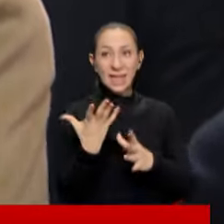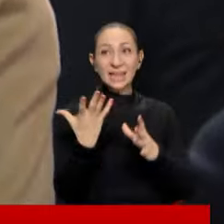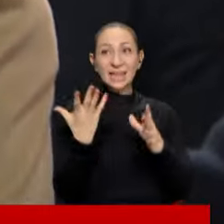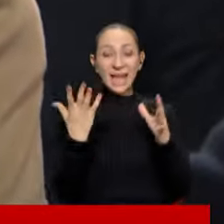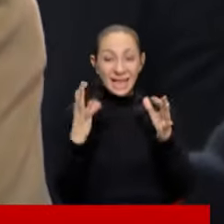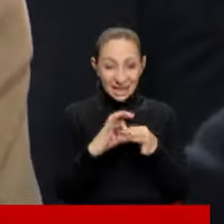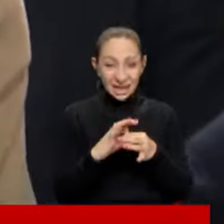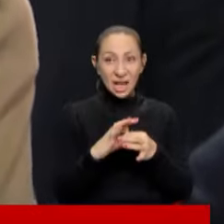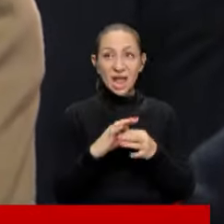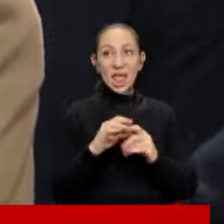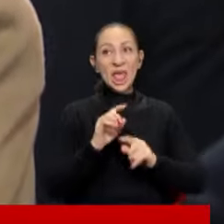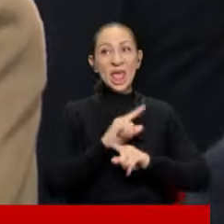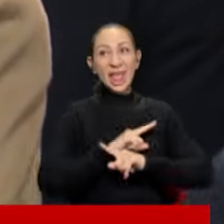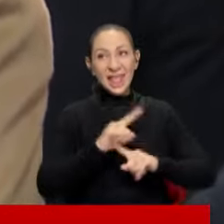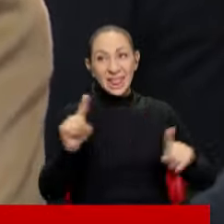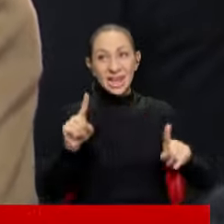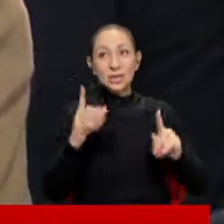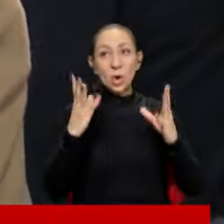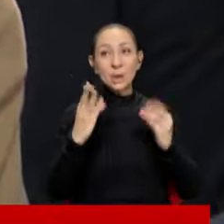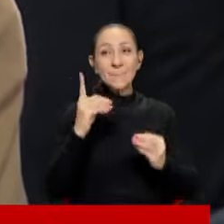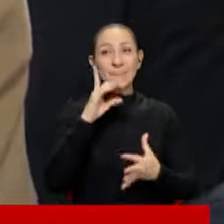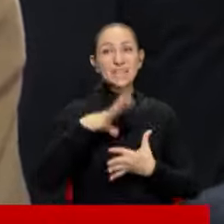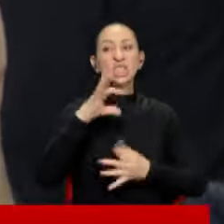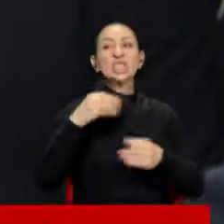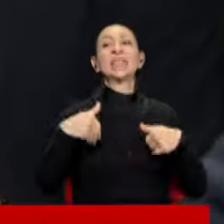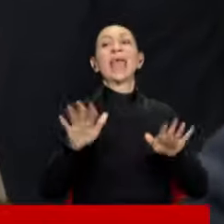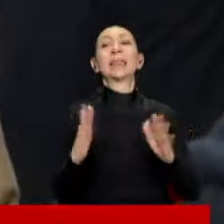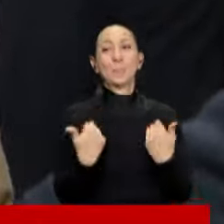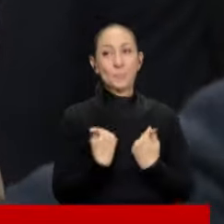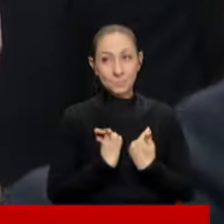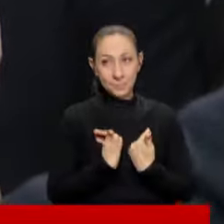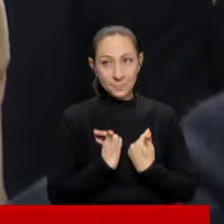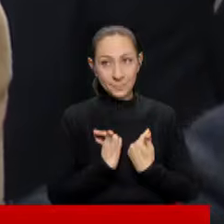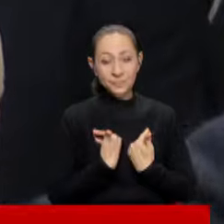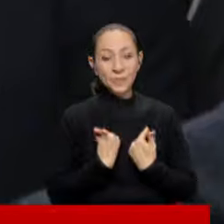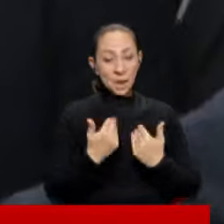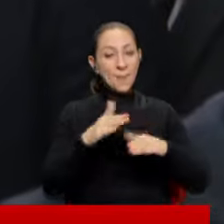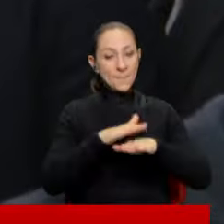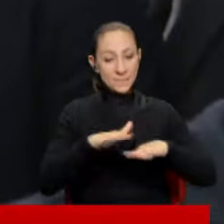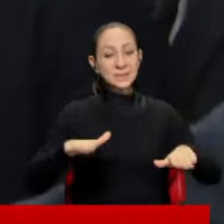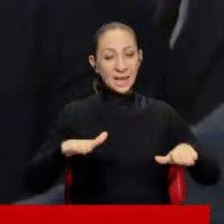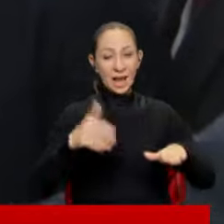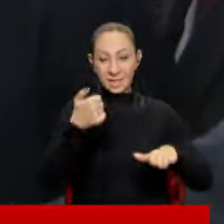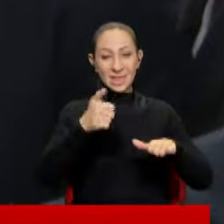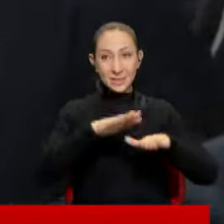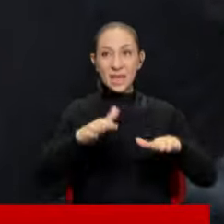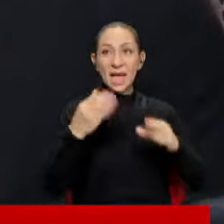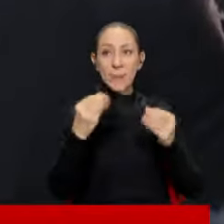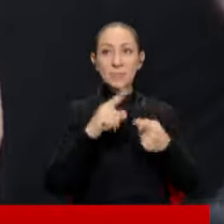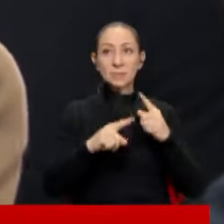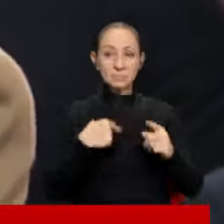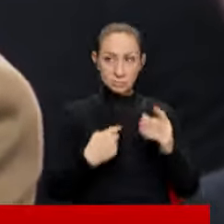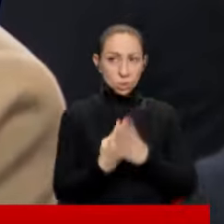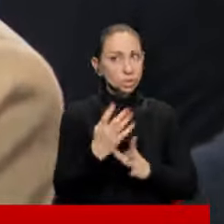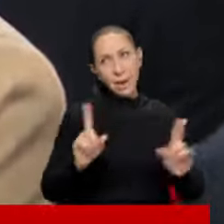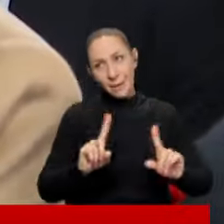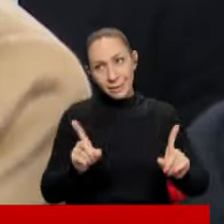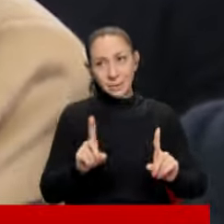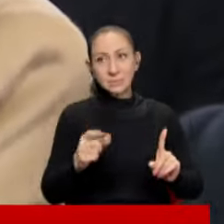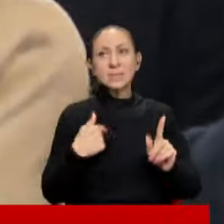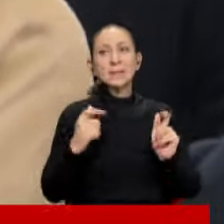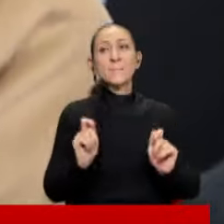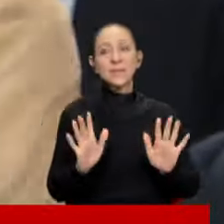dair itirazları olan bir şahıs değildim. Yani masayı İYİ Parti yok, biz mi kurduk? Hayır, biz